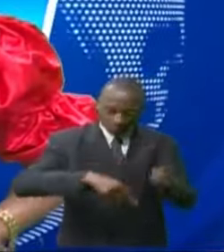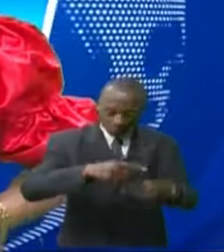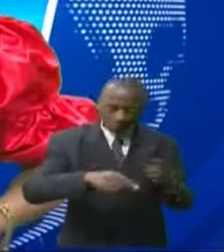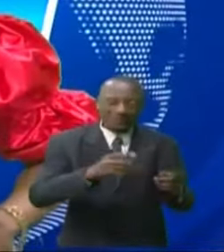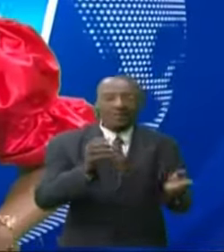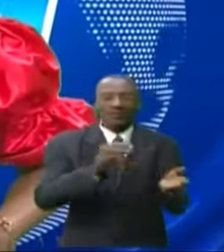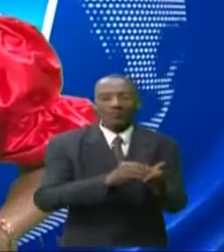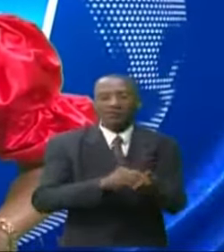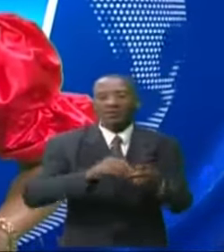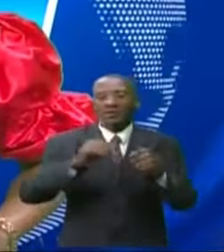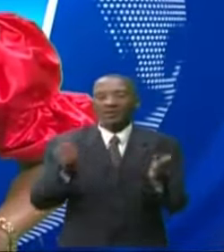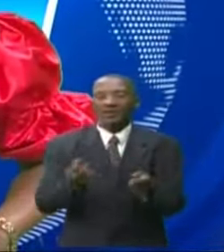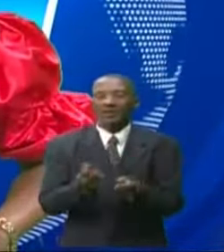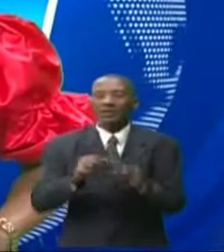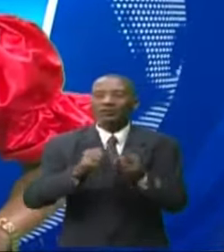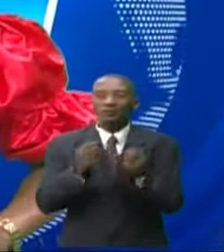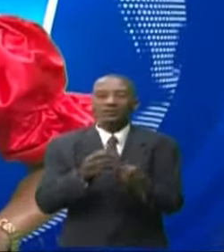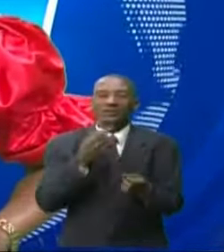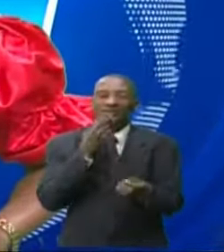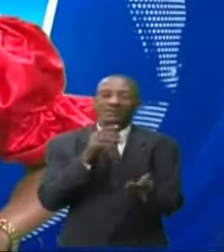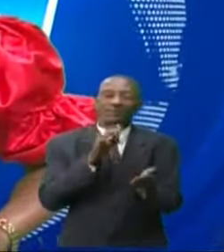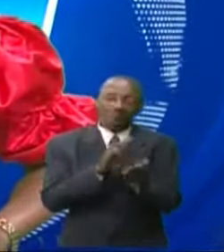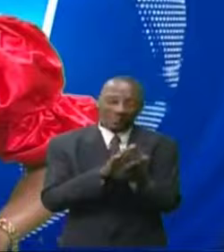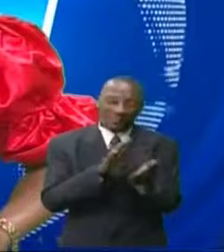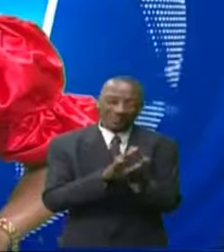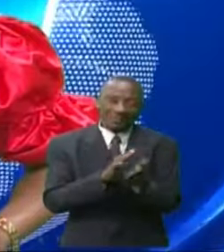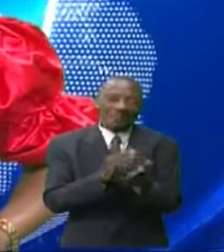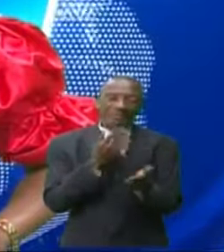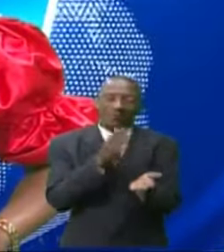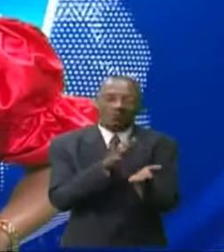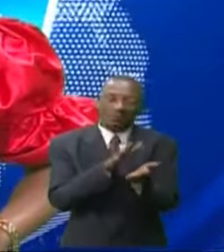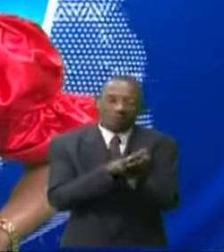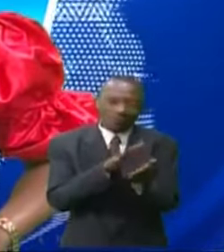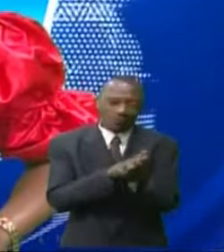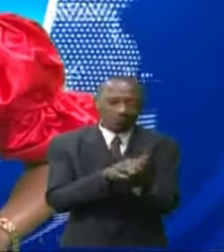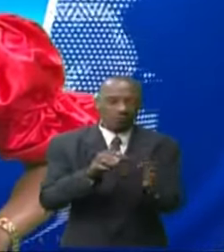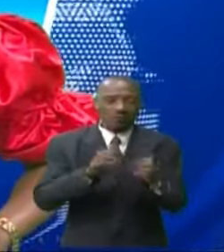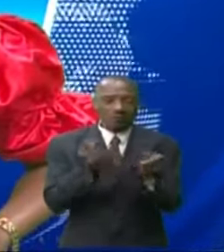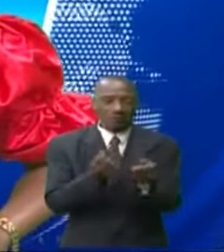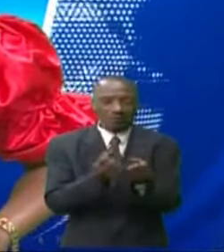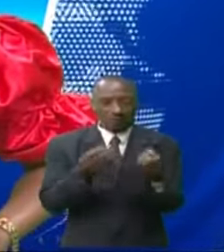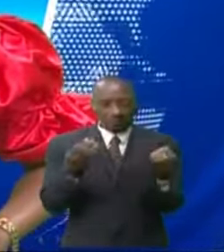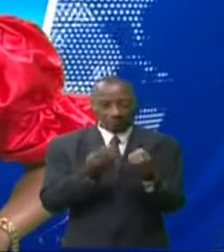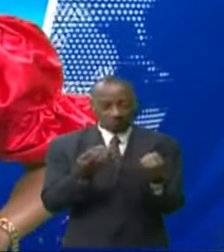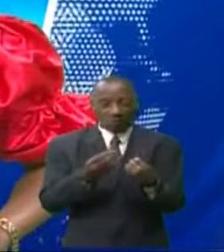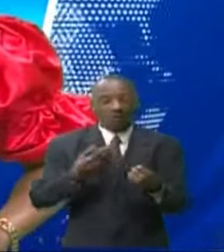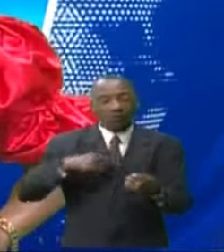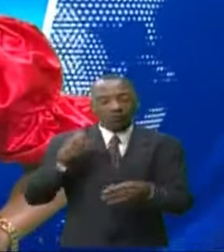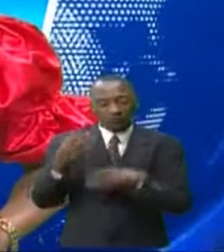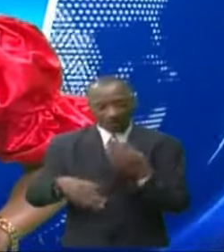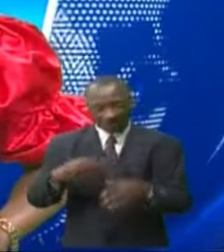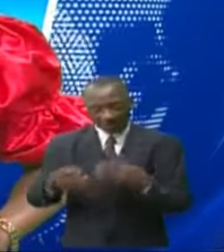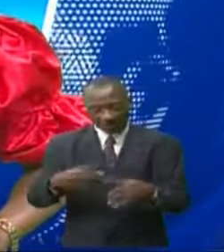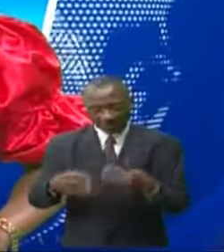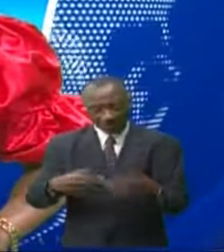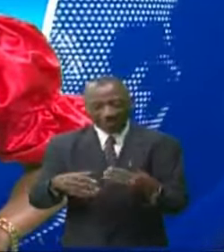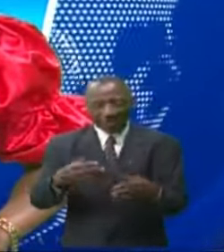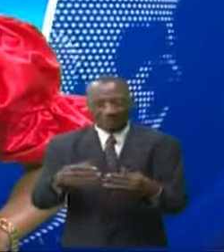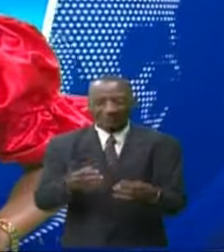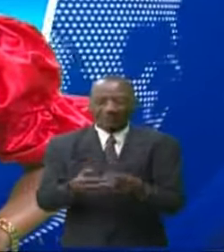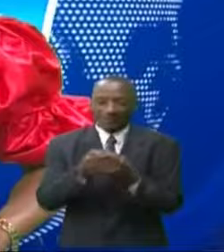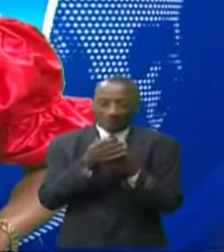intervention elle le rassure du rétablissement de la desserte de la fin des